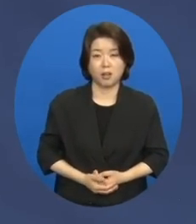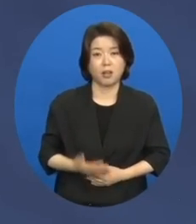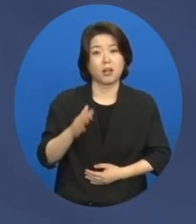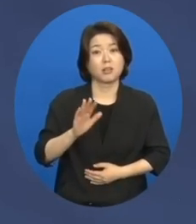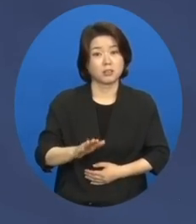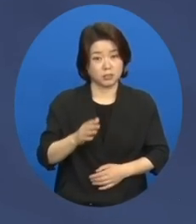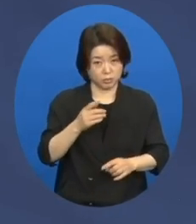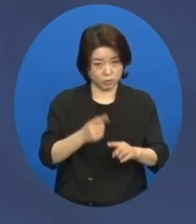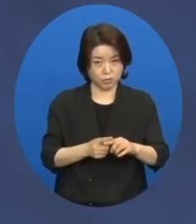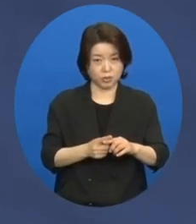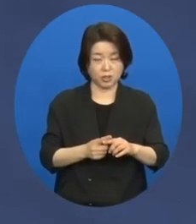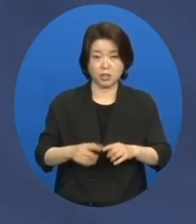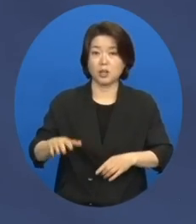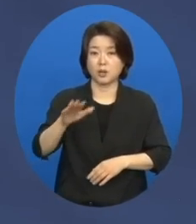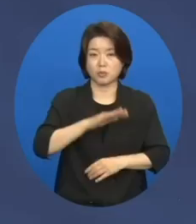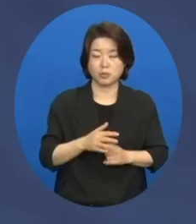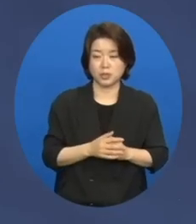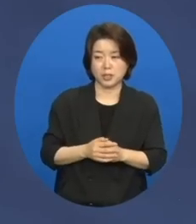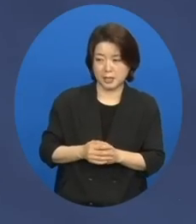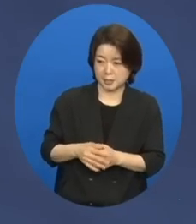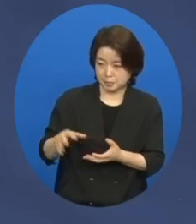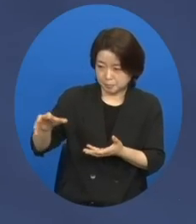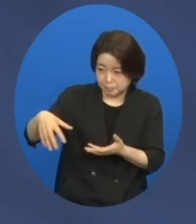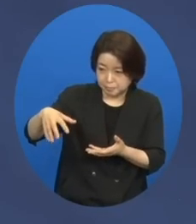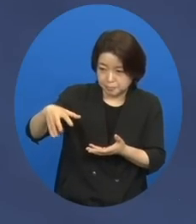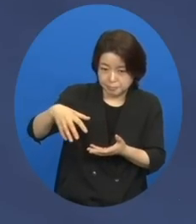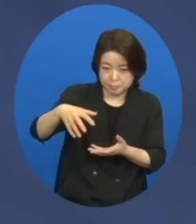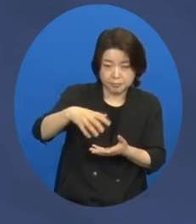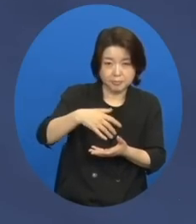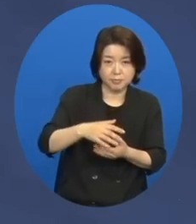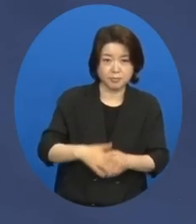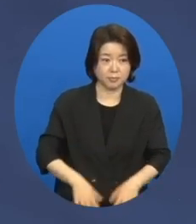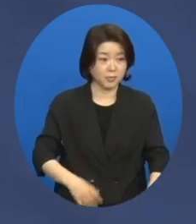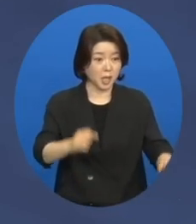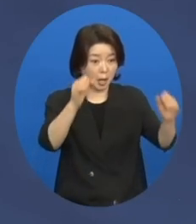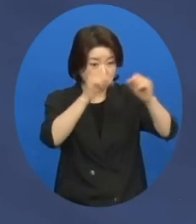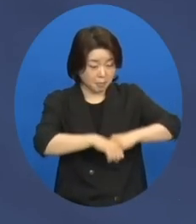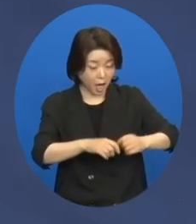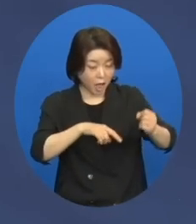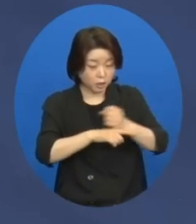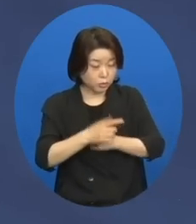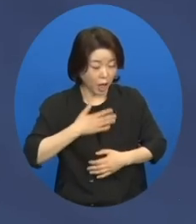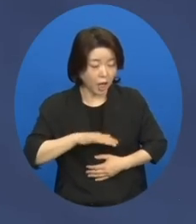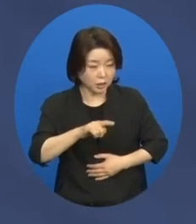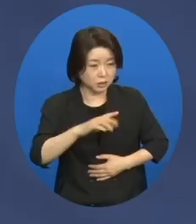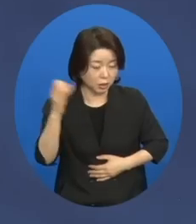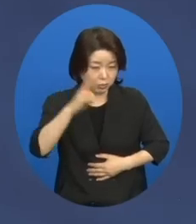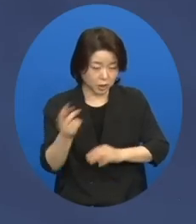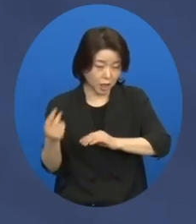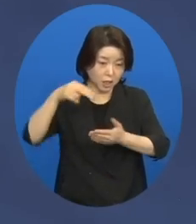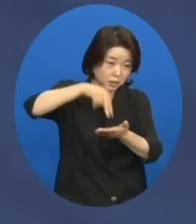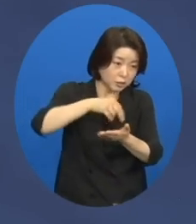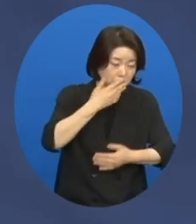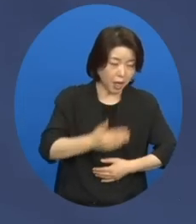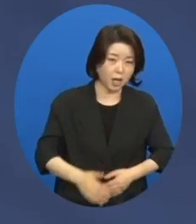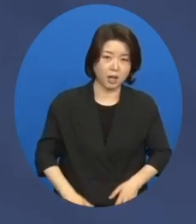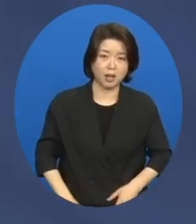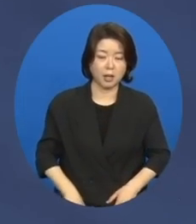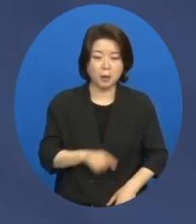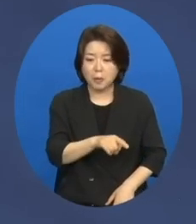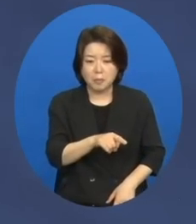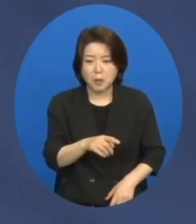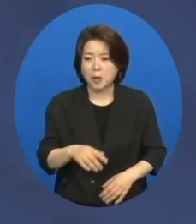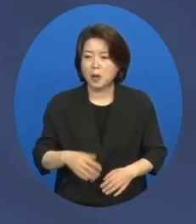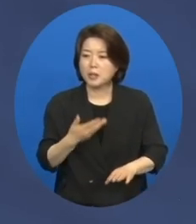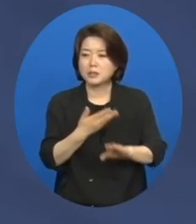그러다가 저희가 주섬주섬 야 망해도 망한 이유를 알아야 재기를 할 거 아니냐. 그래서 주섬주섬